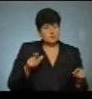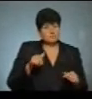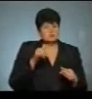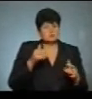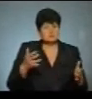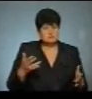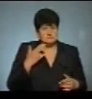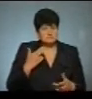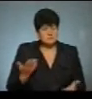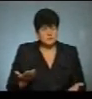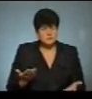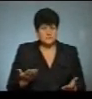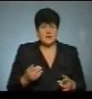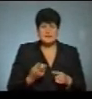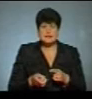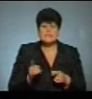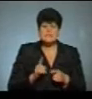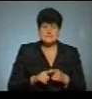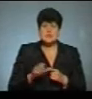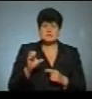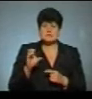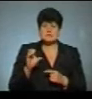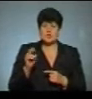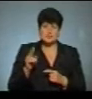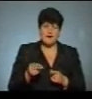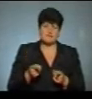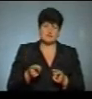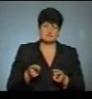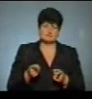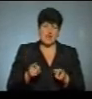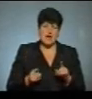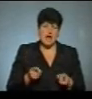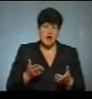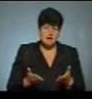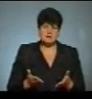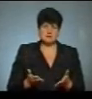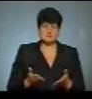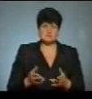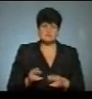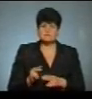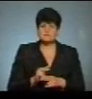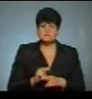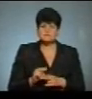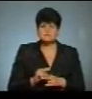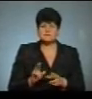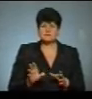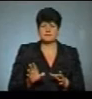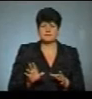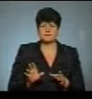І, відповідно, ця соціальна реальність, вона корелює, взаємопов'язана